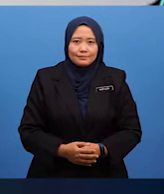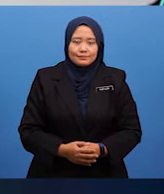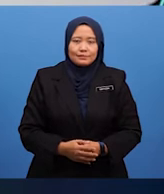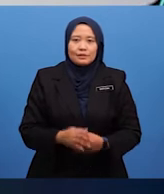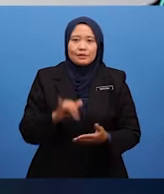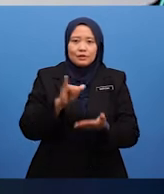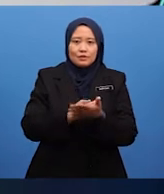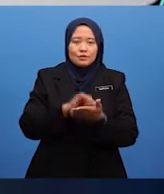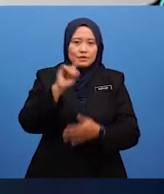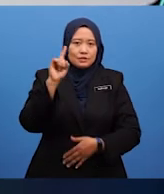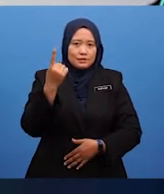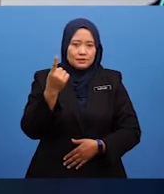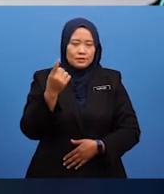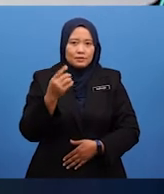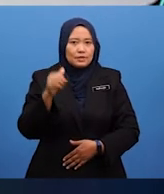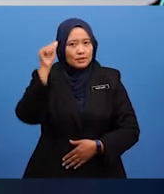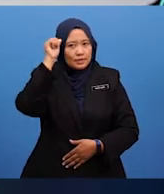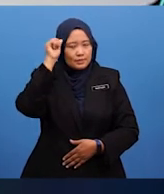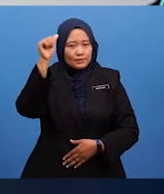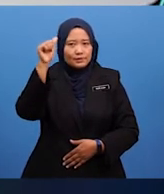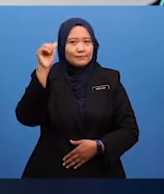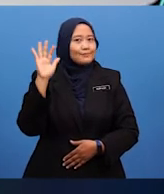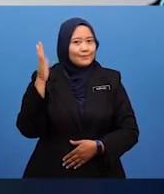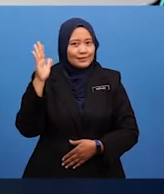di dalam Ken mesin Assalamualaikum